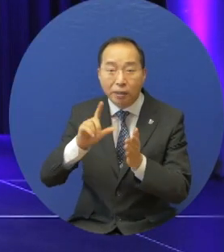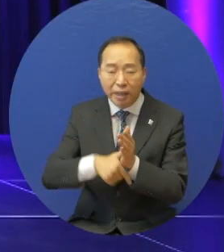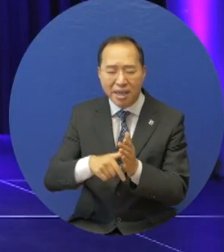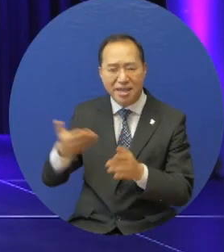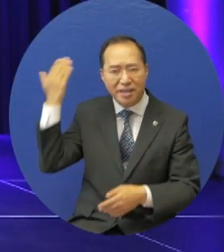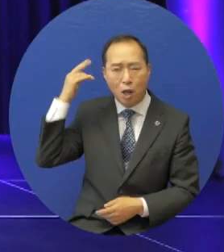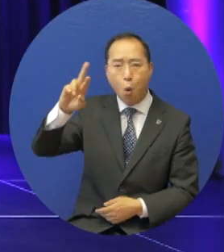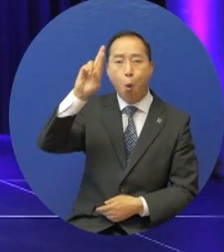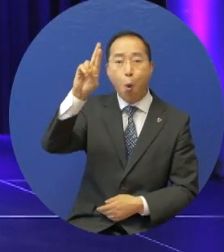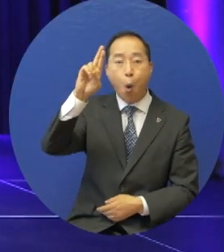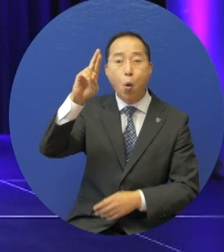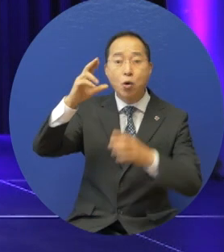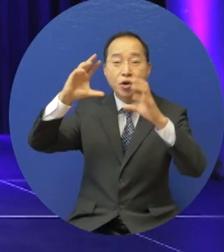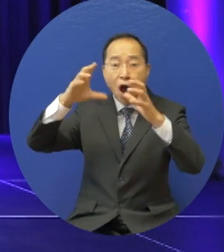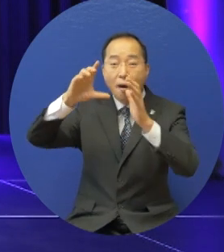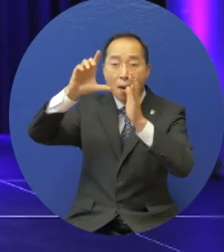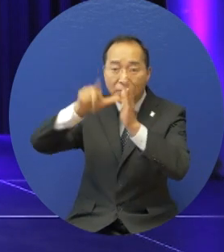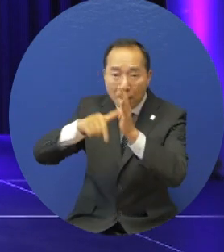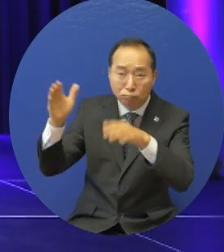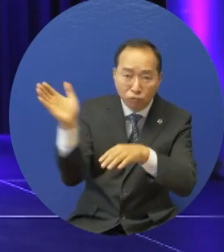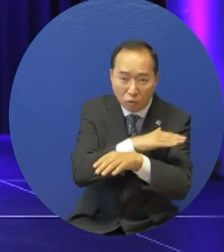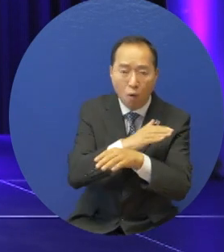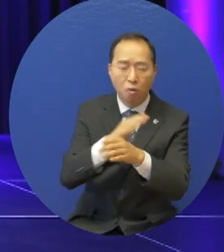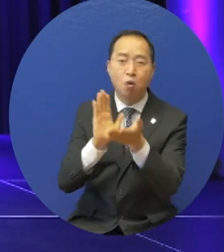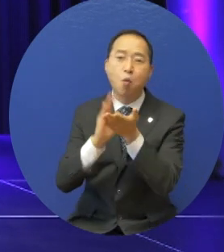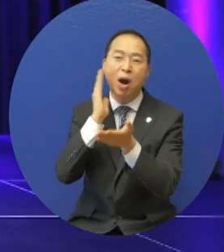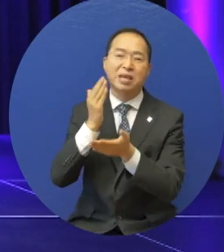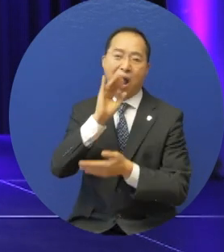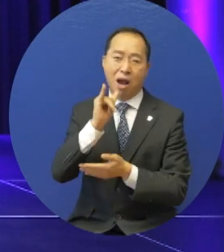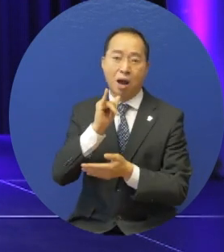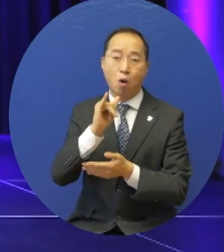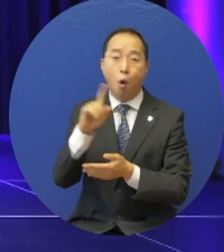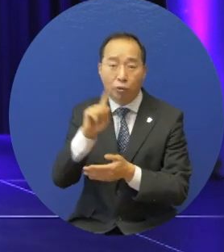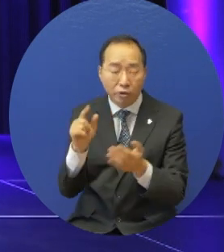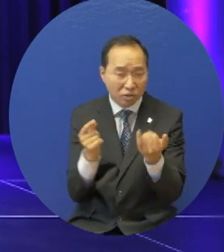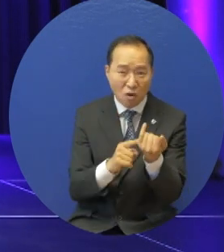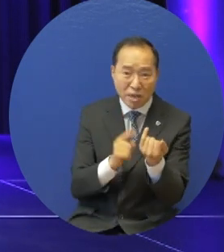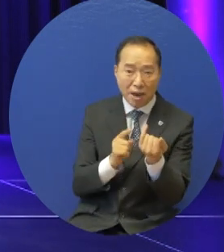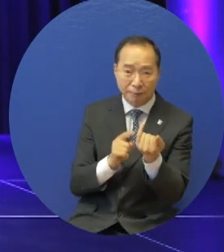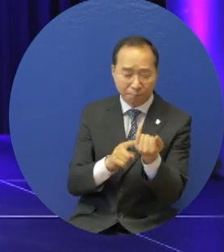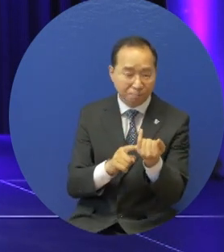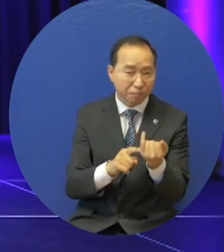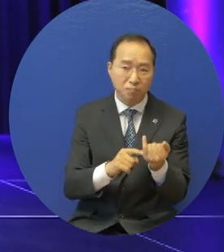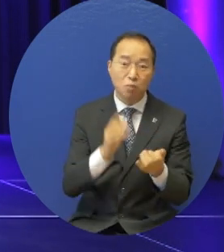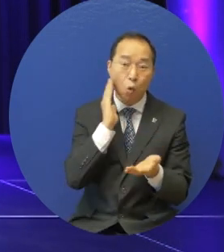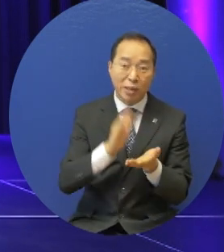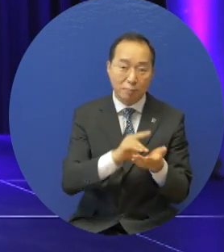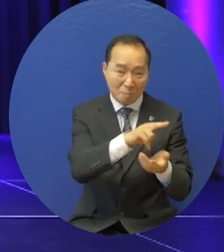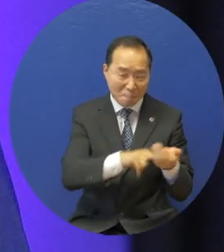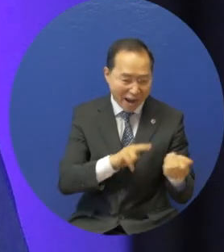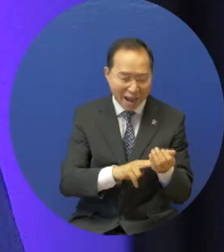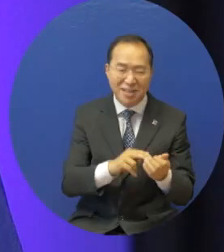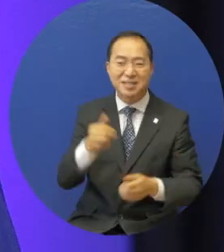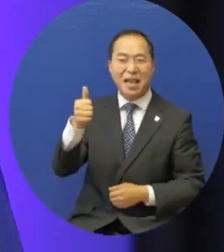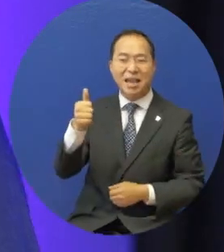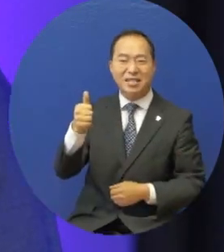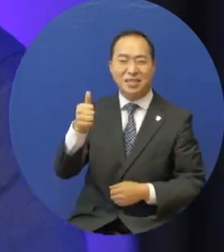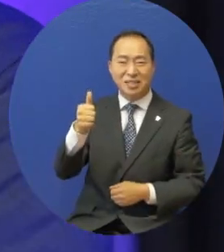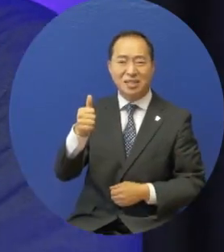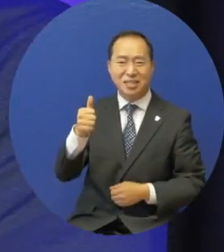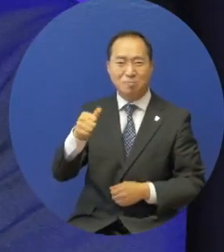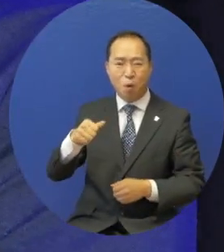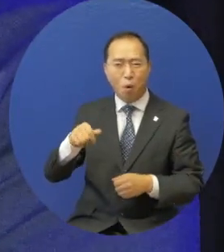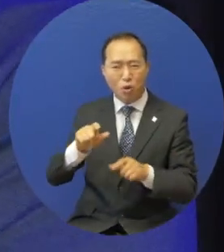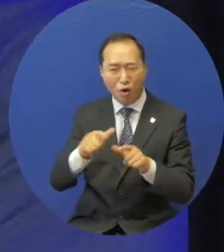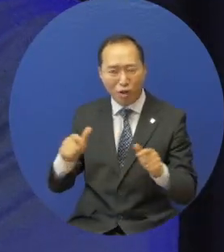보니까 결혼식에서 매우 필요한 정도가 아니라 반드시 있어야 하는 존재로 이제 거듭나기 시작을 해요. 이수건이라고